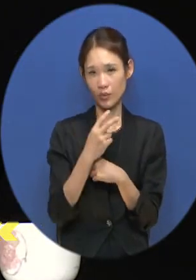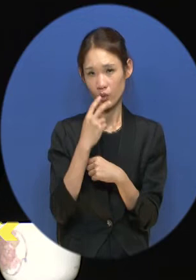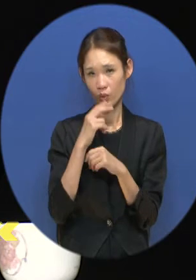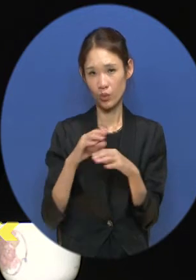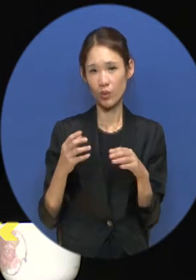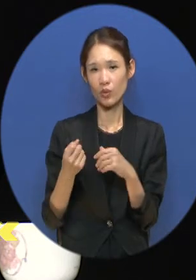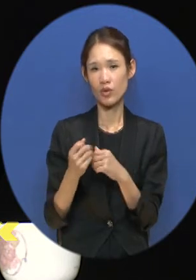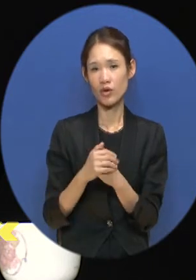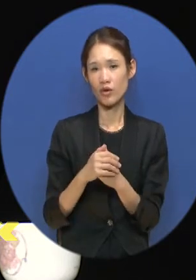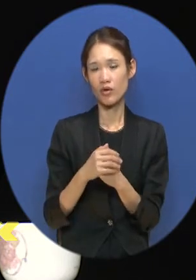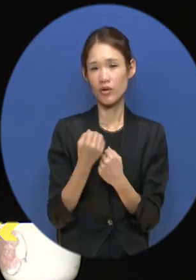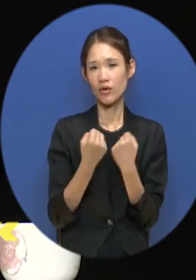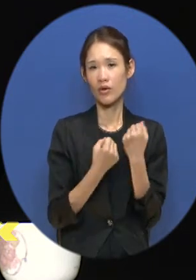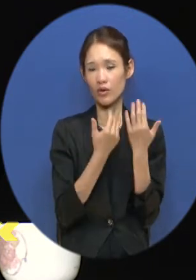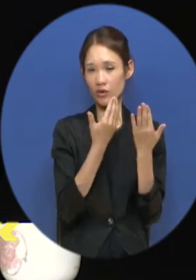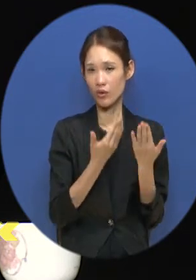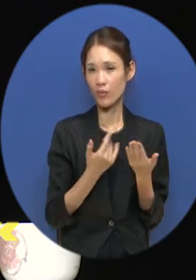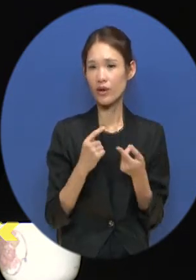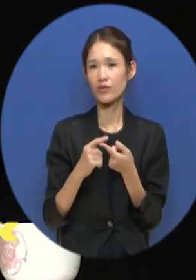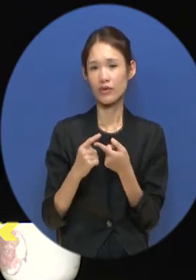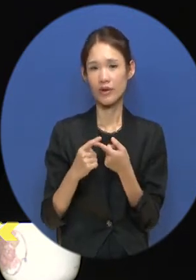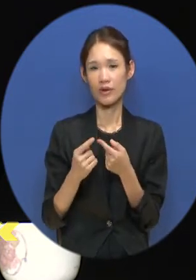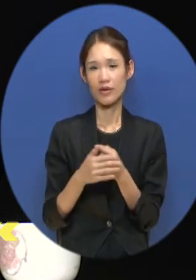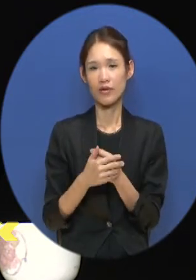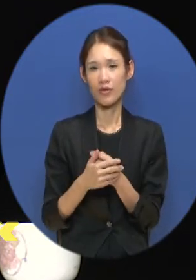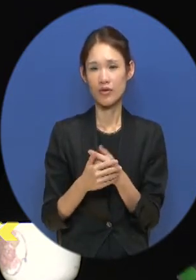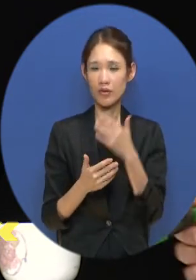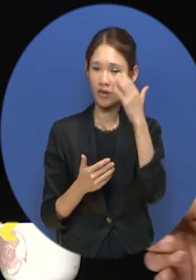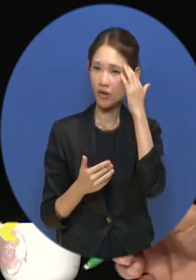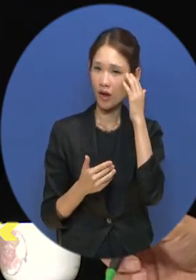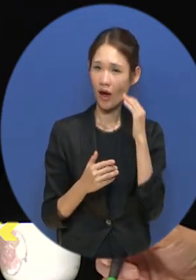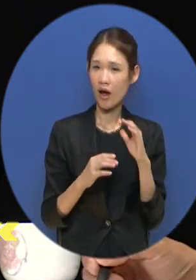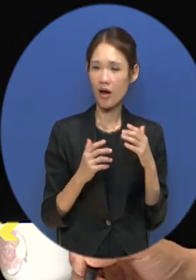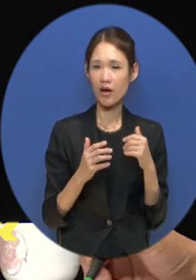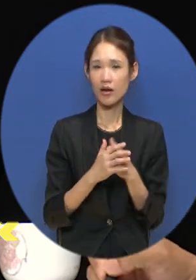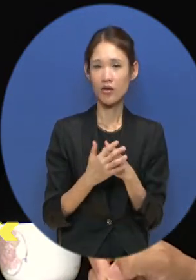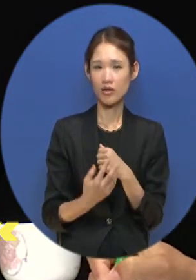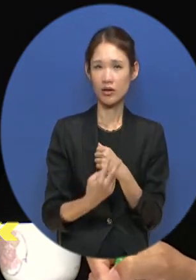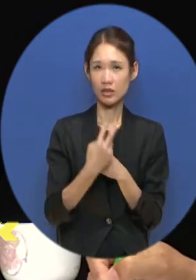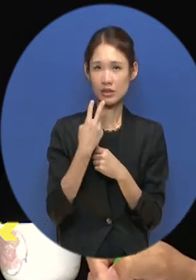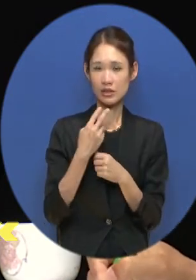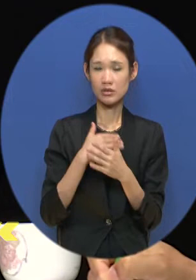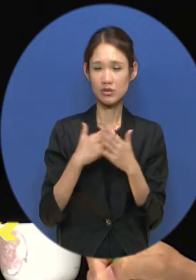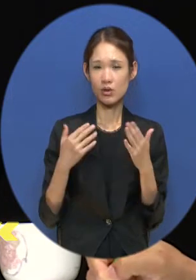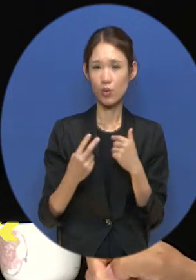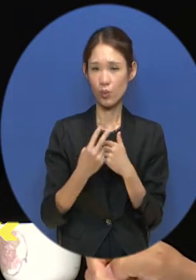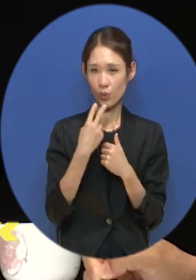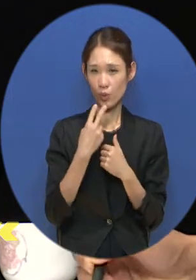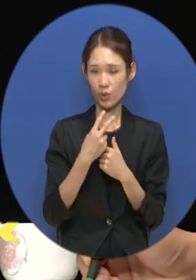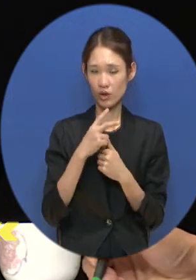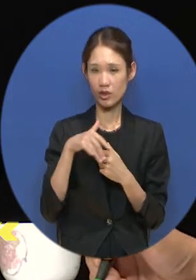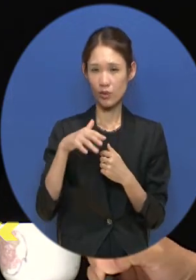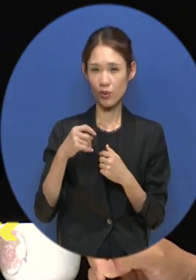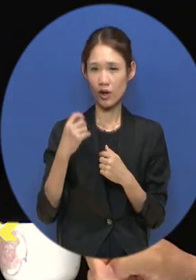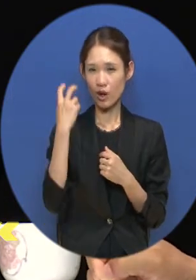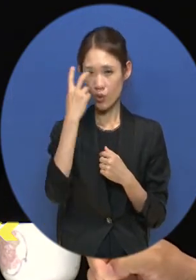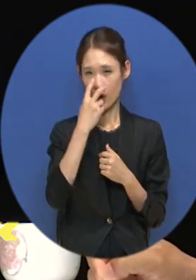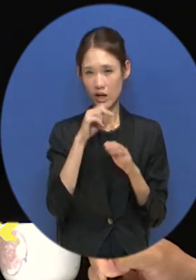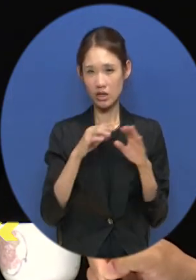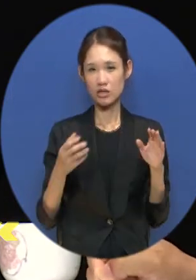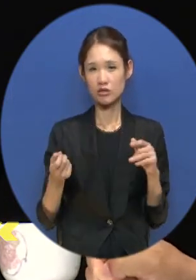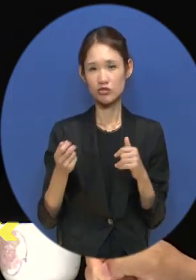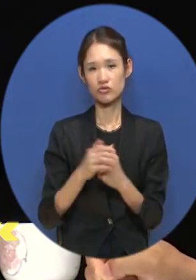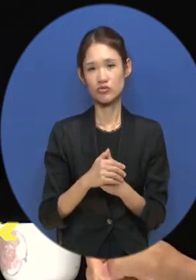기준인데, 그렇죠. 지금 이제 말씀하신 것처럼 우리나라의 실내 공기질 관리